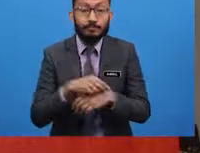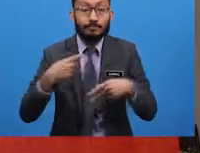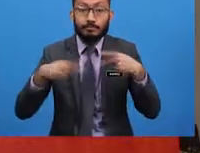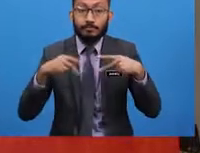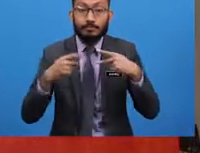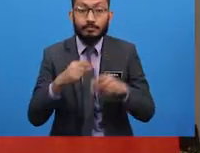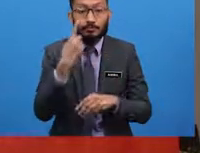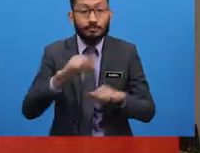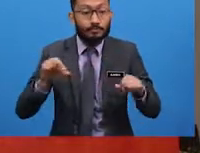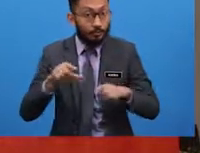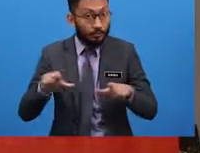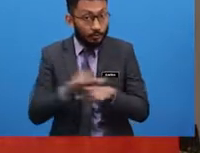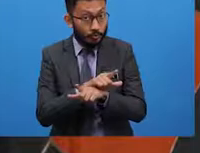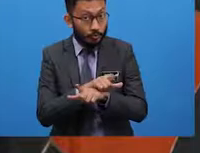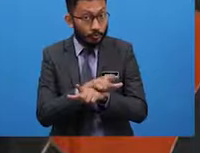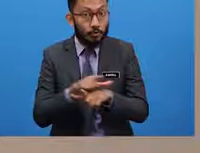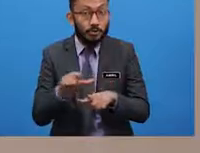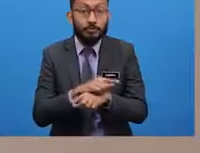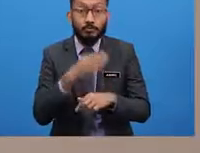melindungi dari terkena warna.